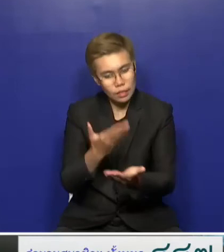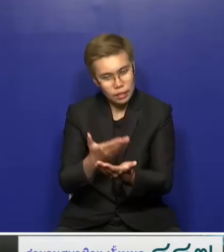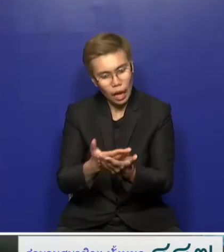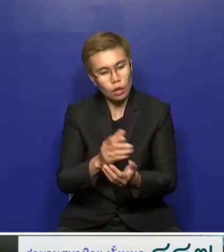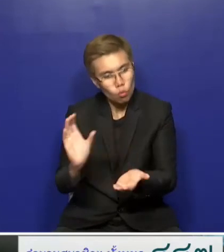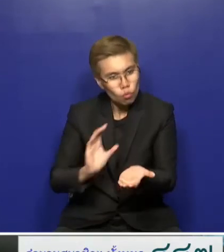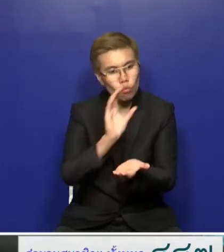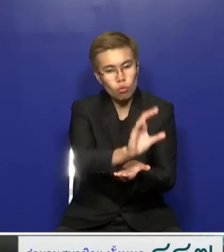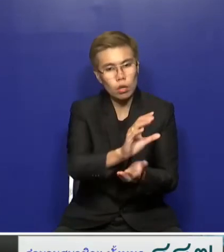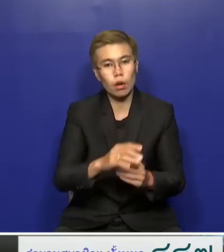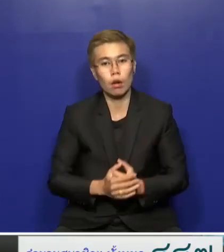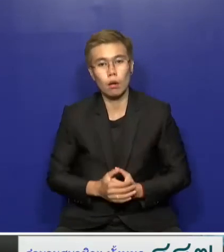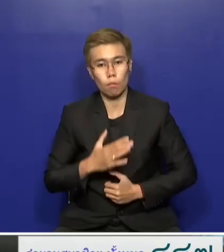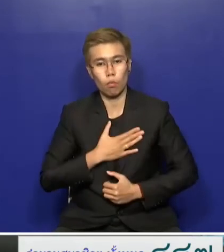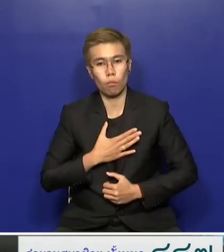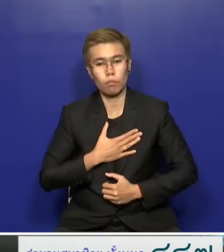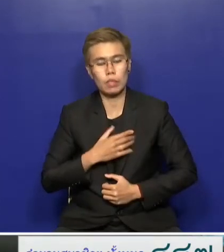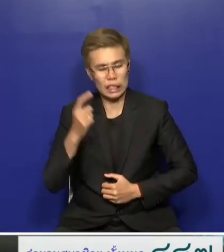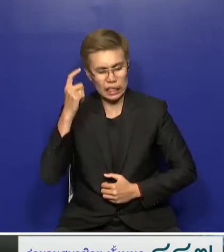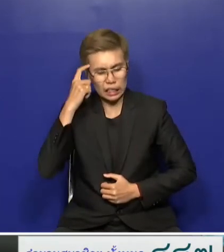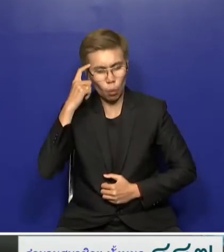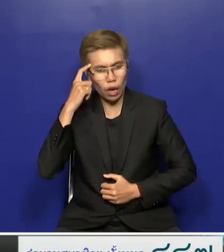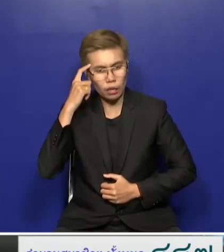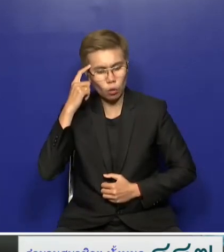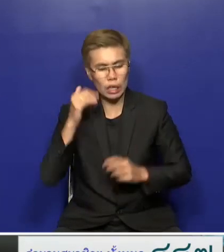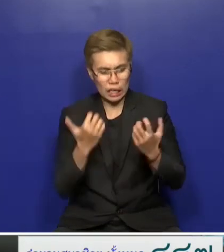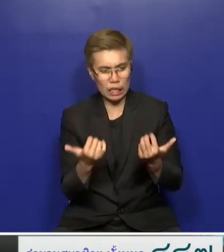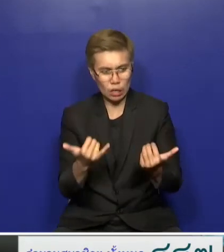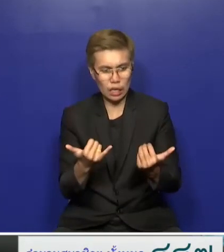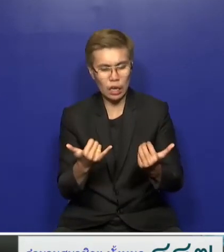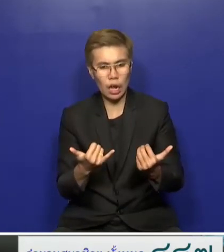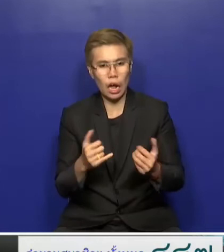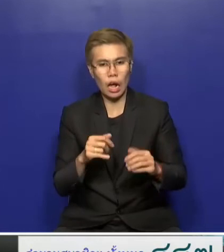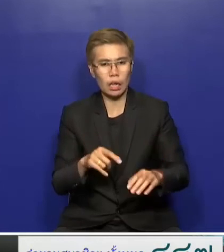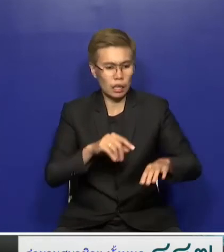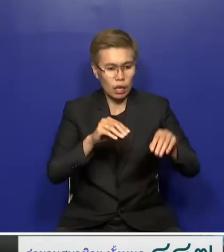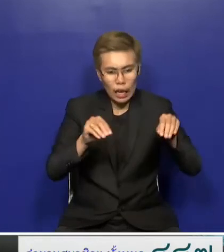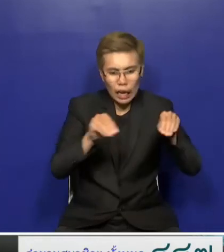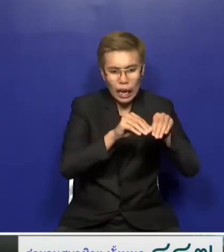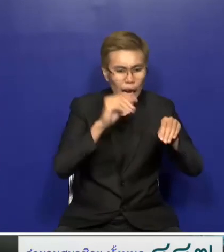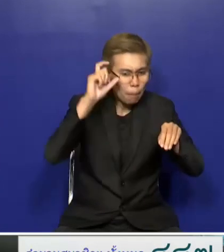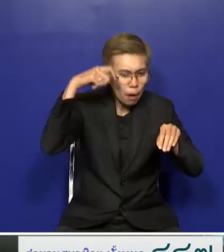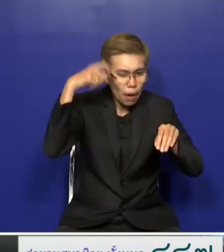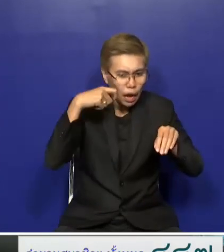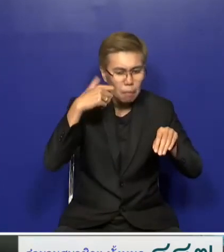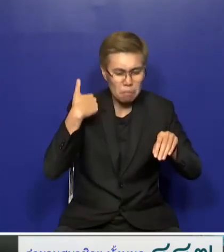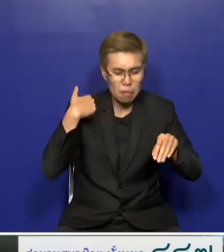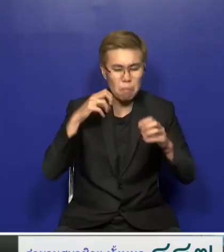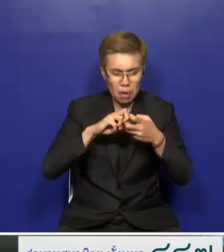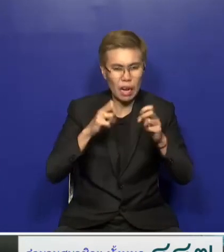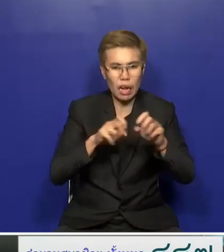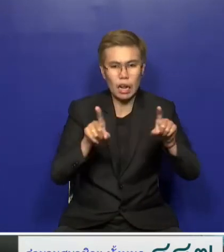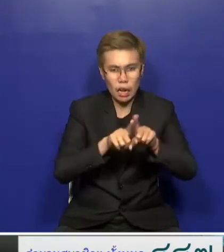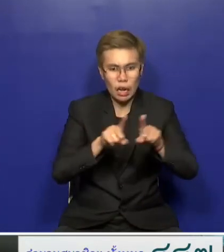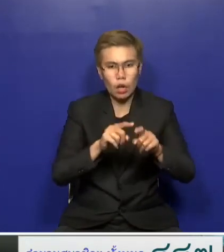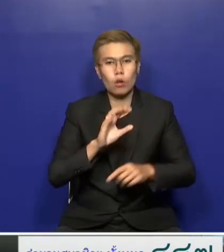ผมเชื่อว่าจังหวัดชายแดนทุกจังหวัดมีปัญหาอย่างนี้ตลอดจนจังหวัดทุกจังหวัดในประเทศไทยก็มีปัญหาอย่างนี้ชร